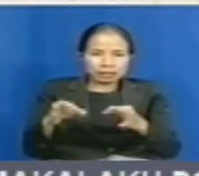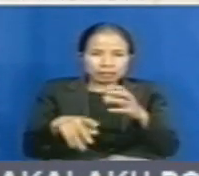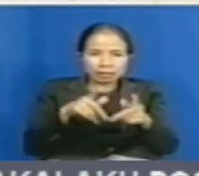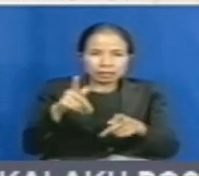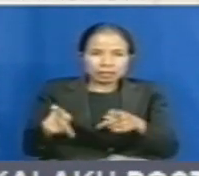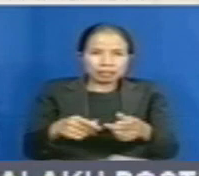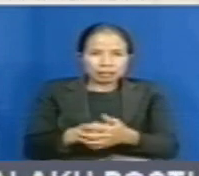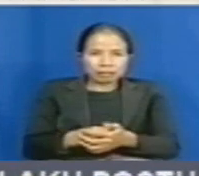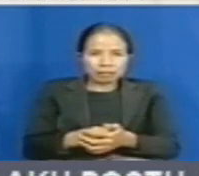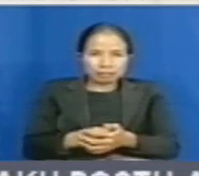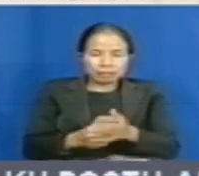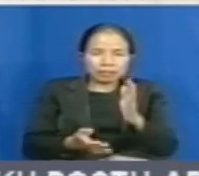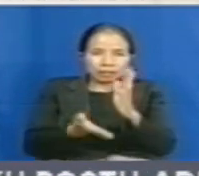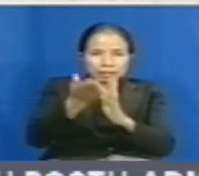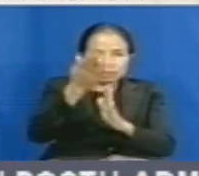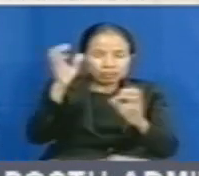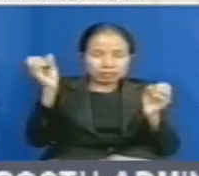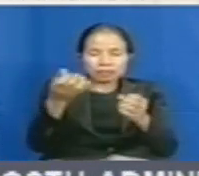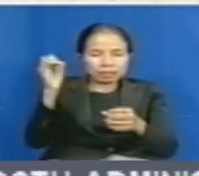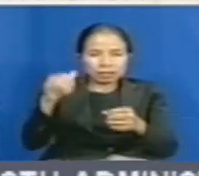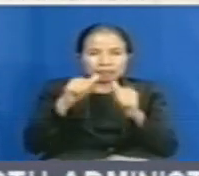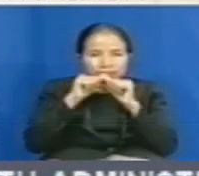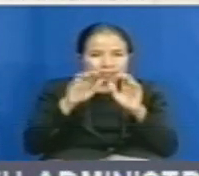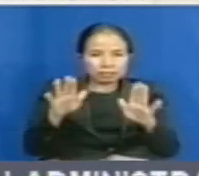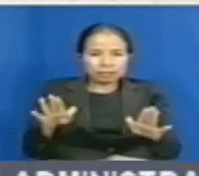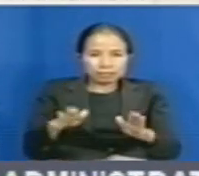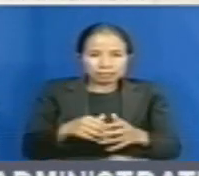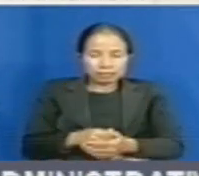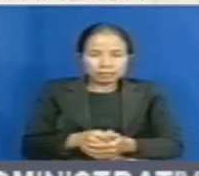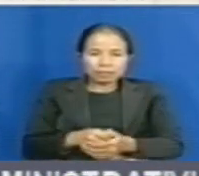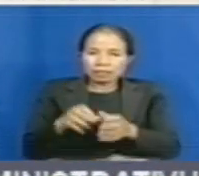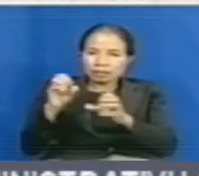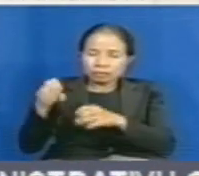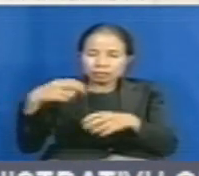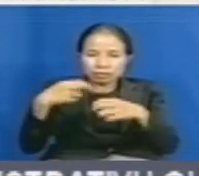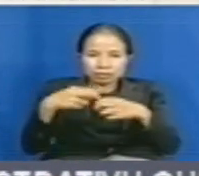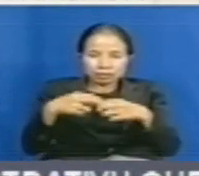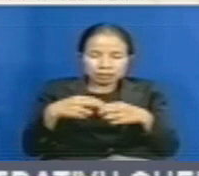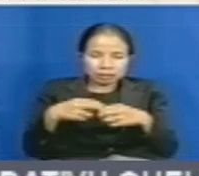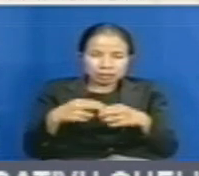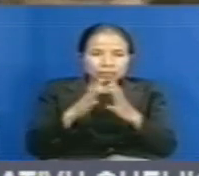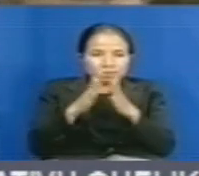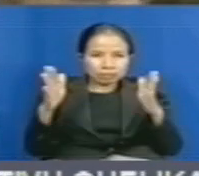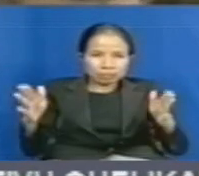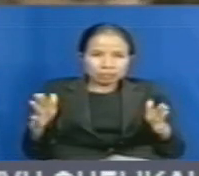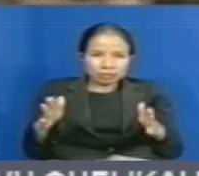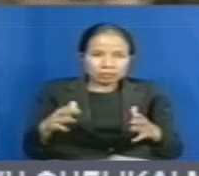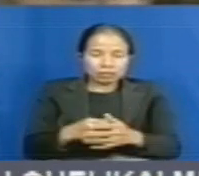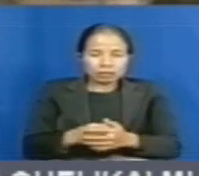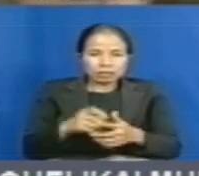nebe ia fase as, no sia lahat mate. Nia husi kela desorientasaun bo tida, no